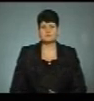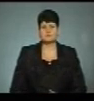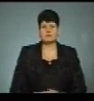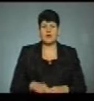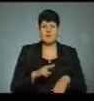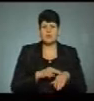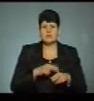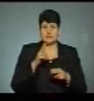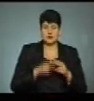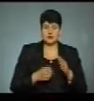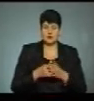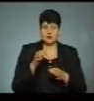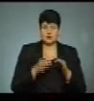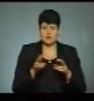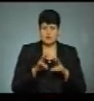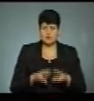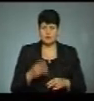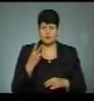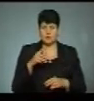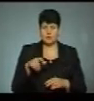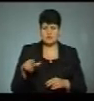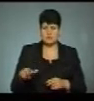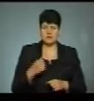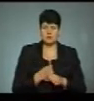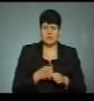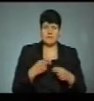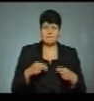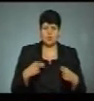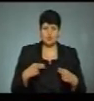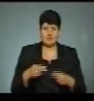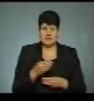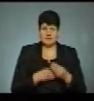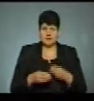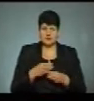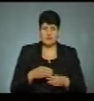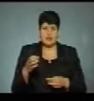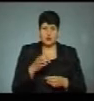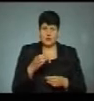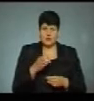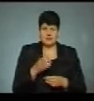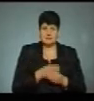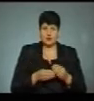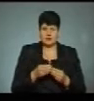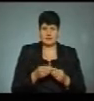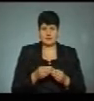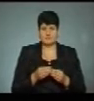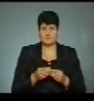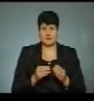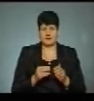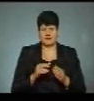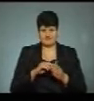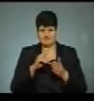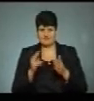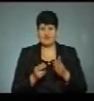Поліцейські завершили досудове розслідування щодо трьох осіб, які виготовляли і продавали фальсифікований алкоголь із підробленими акцизними марками в Тернополі. Про це